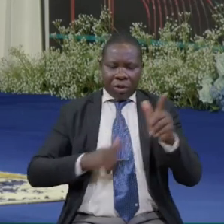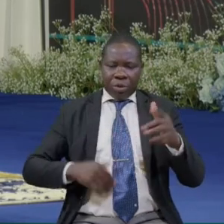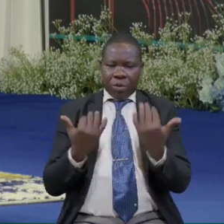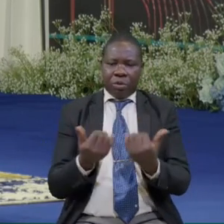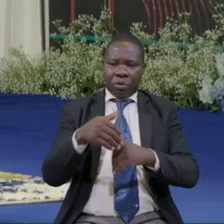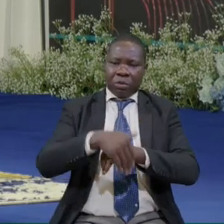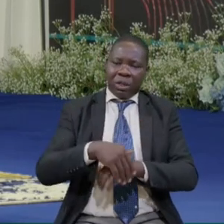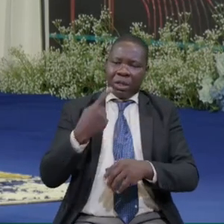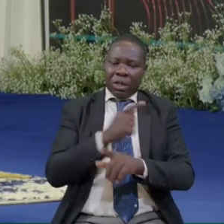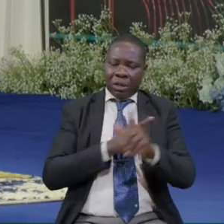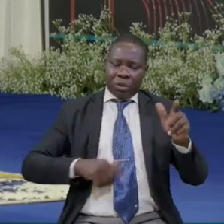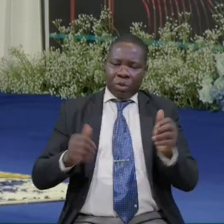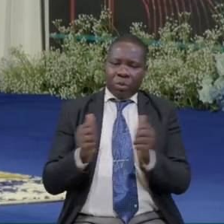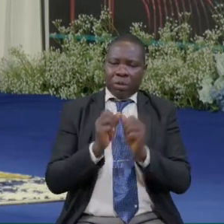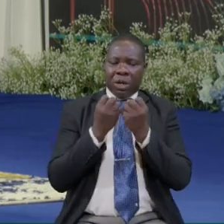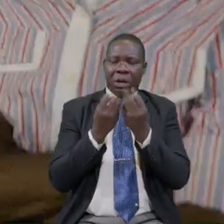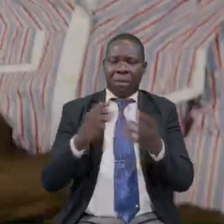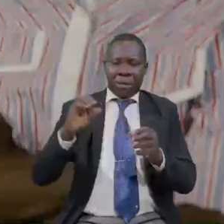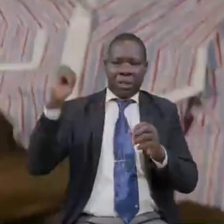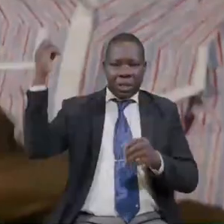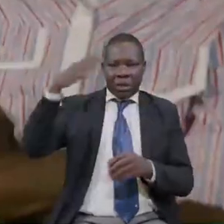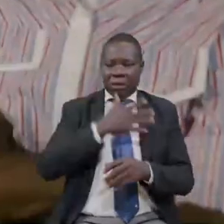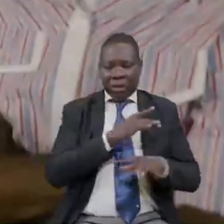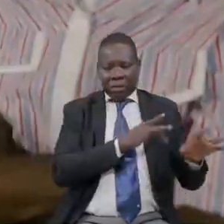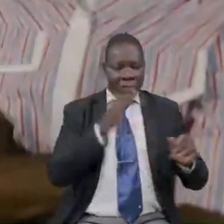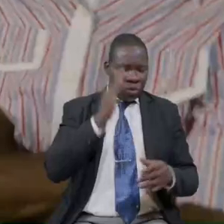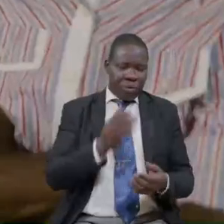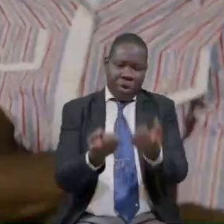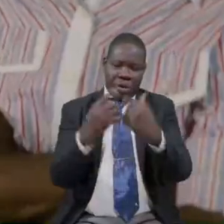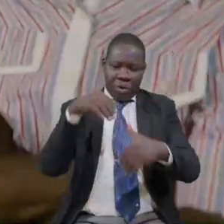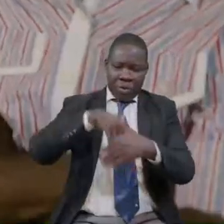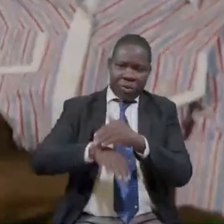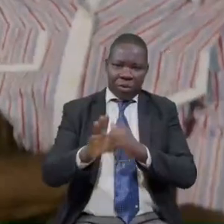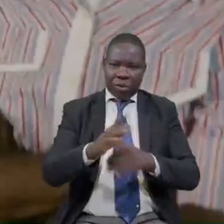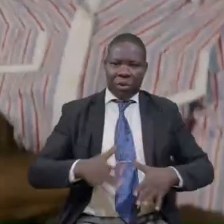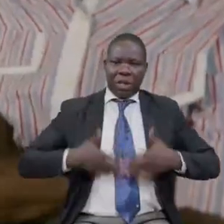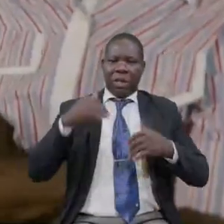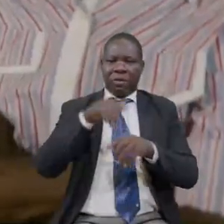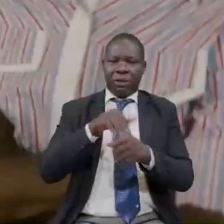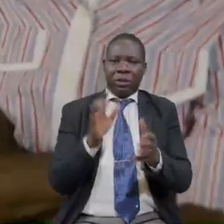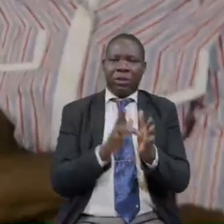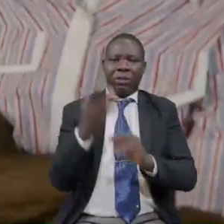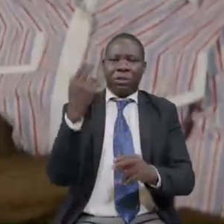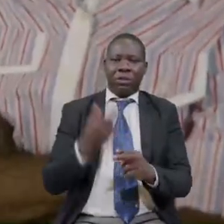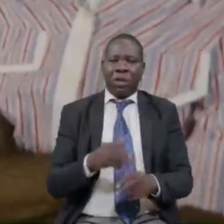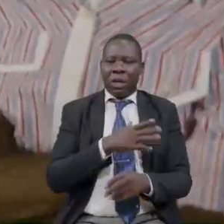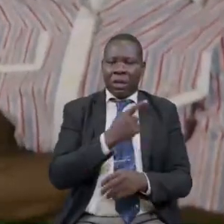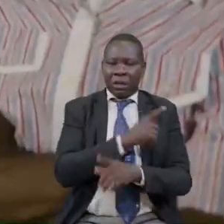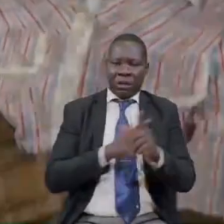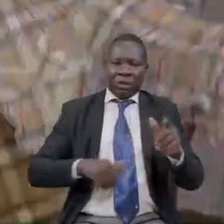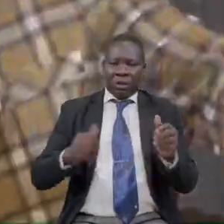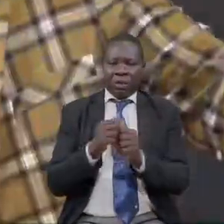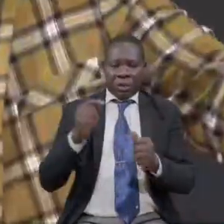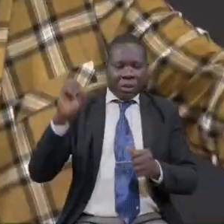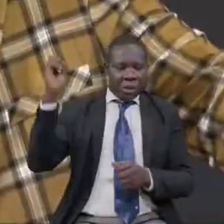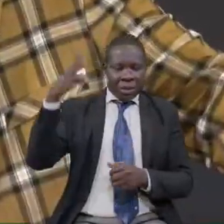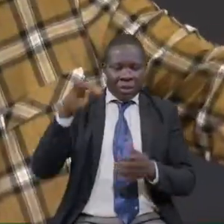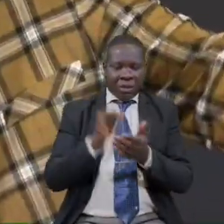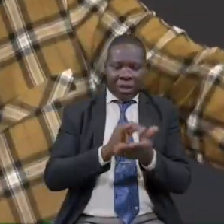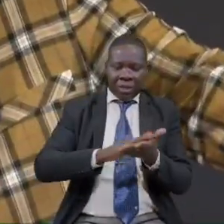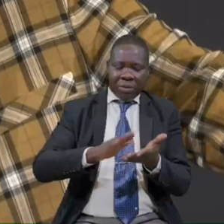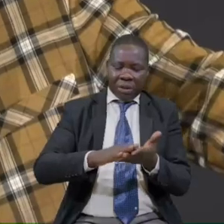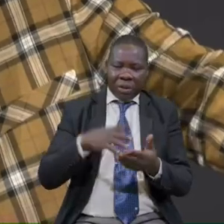grâce abondante, avec sa miséricorde, entrera dans votre vie au nom de Jésus. Et le Seigneur, avec le grand pardon,